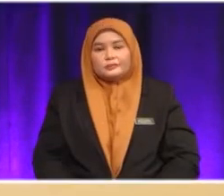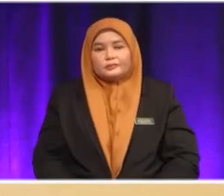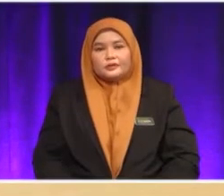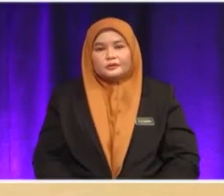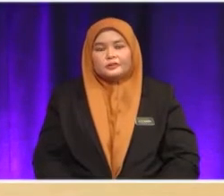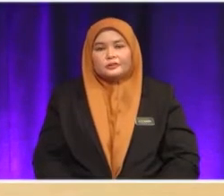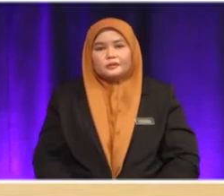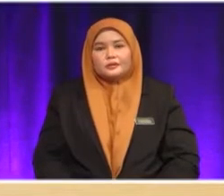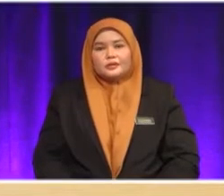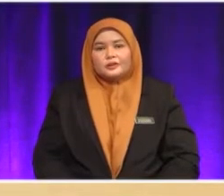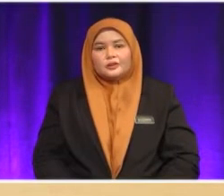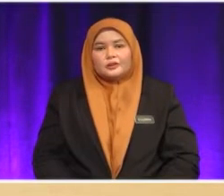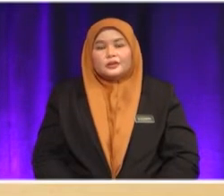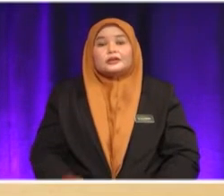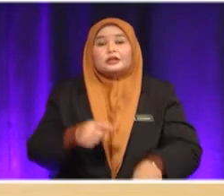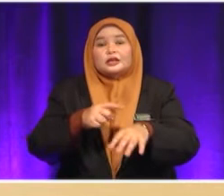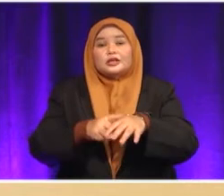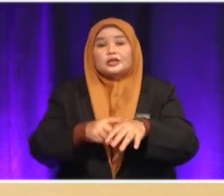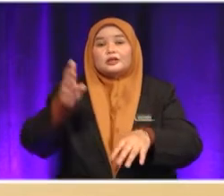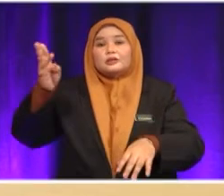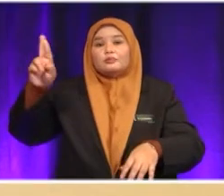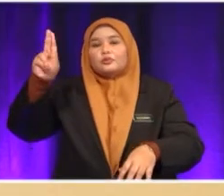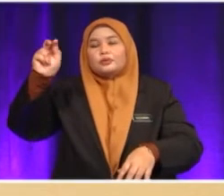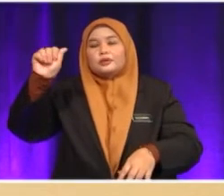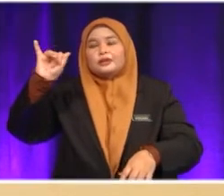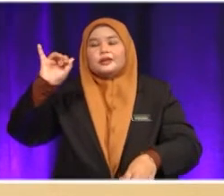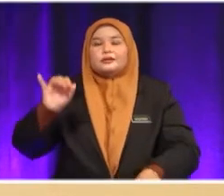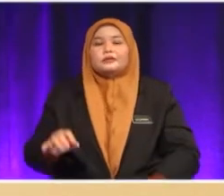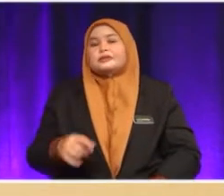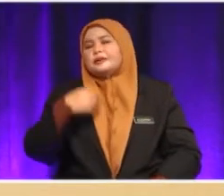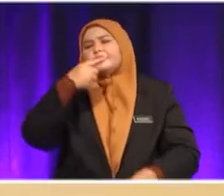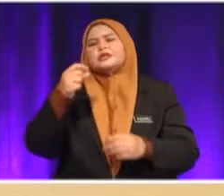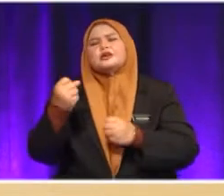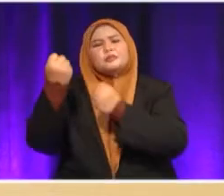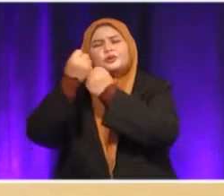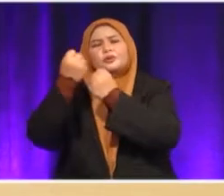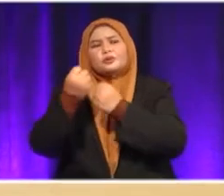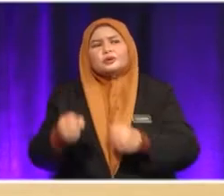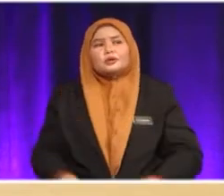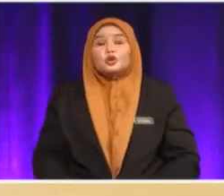Oke kita lihat di Brunei Oke siapa yang menyokong yang